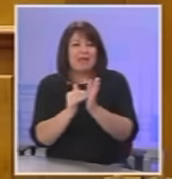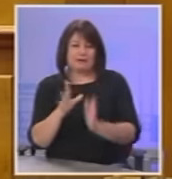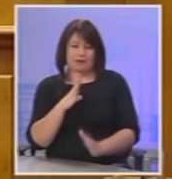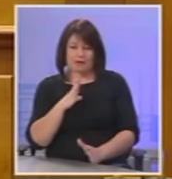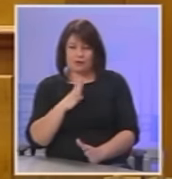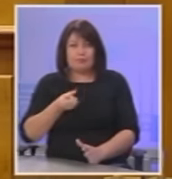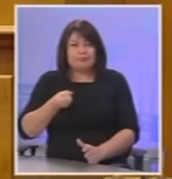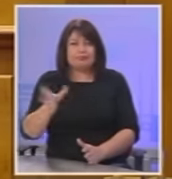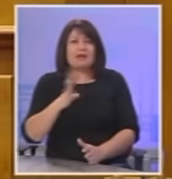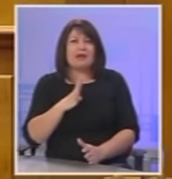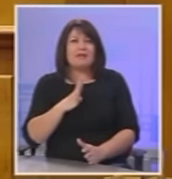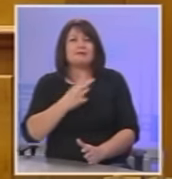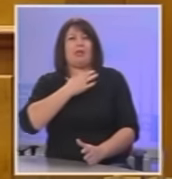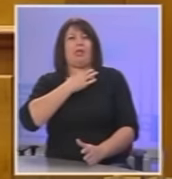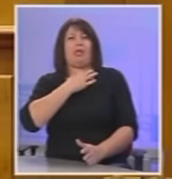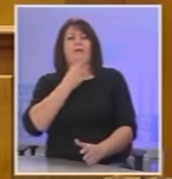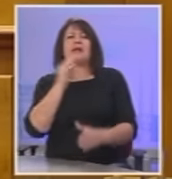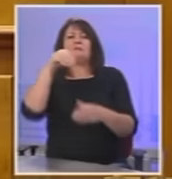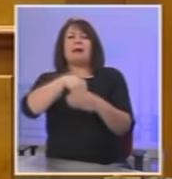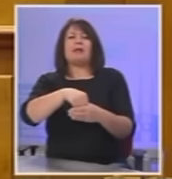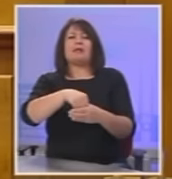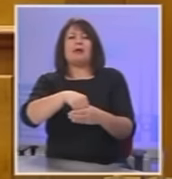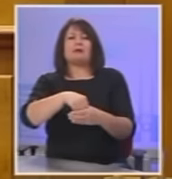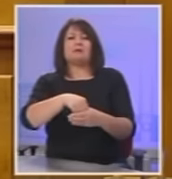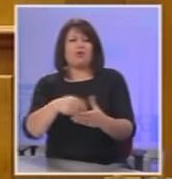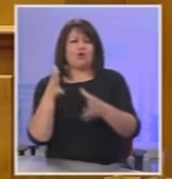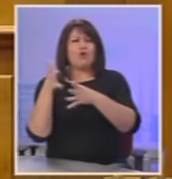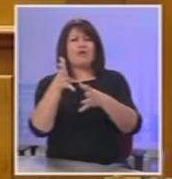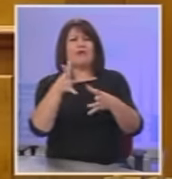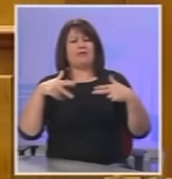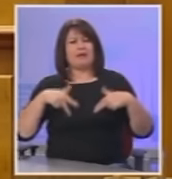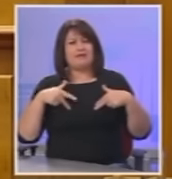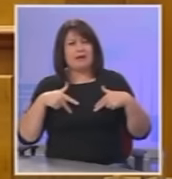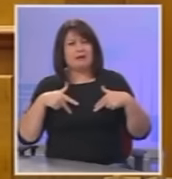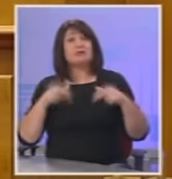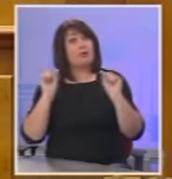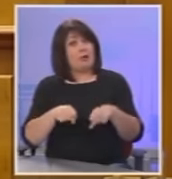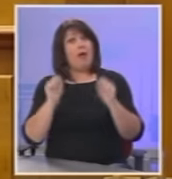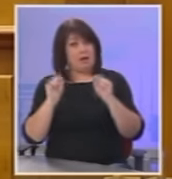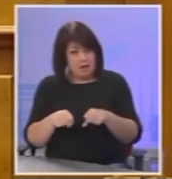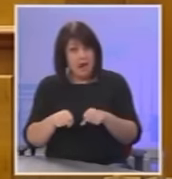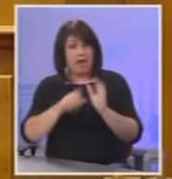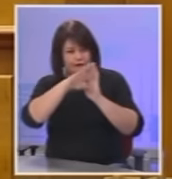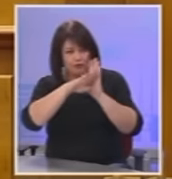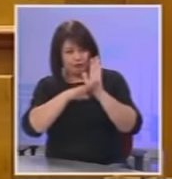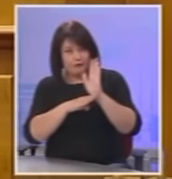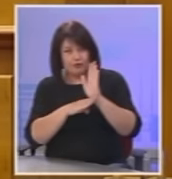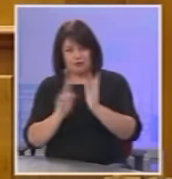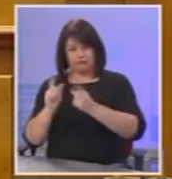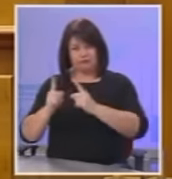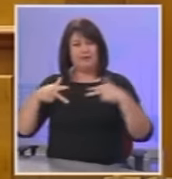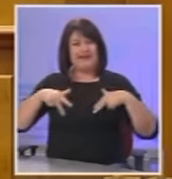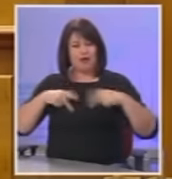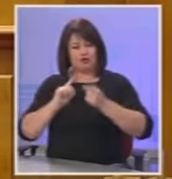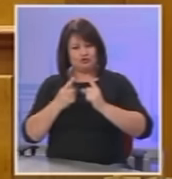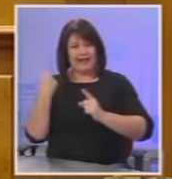μας εγκλωβίστηκαν, παγιδεύτηκαν από την κυβέρνηση, εξαπατήθηκαν συμφωνώντας με τους όρους με το κράτος, και